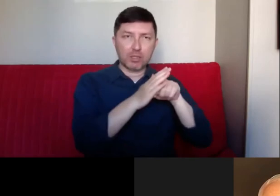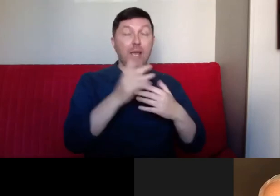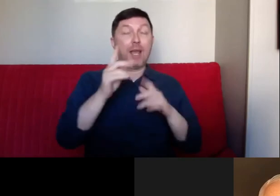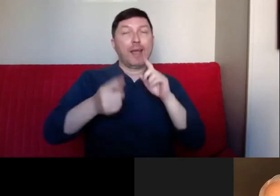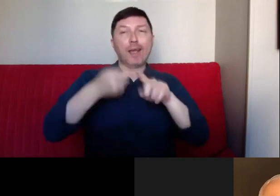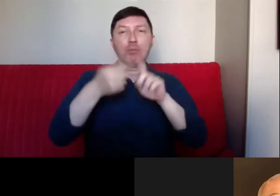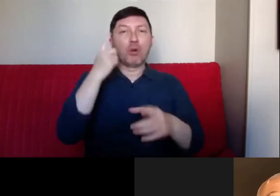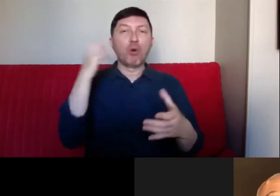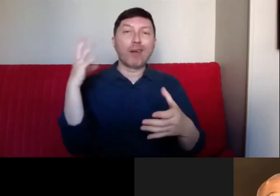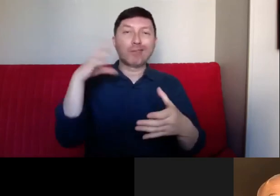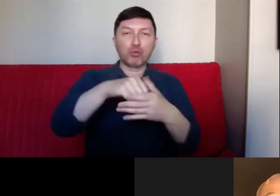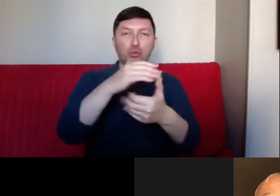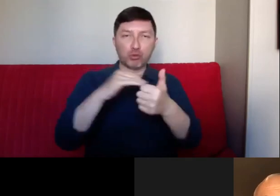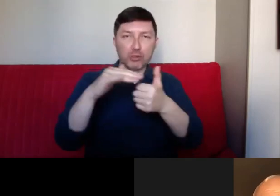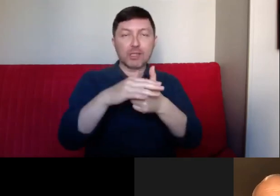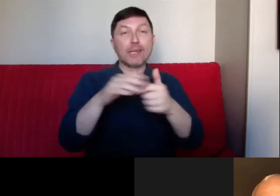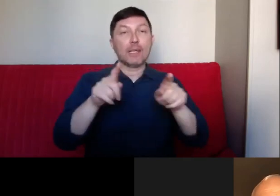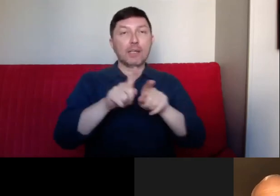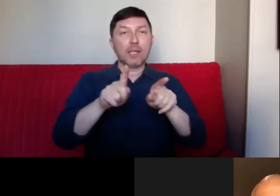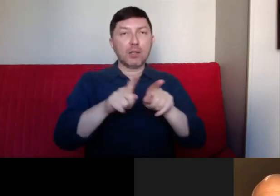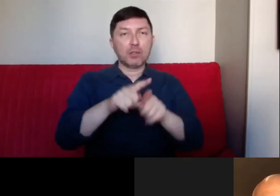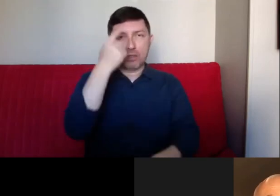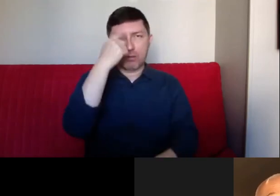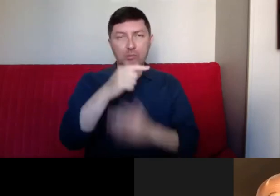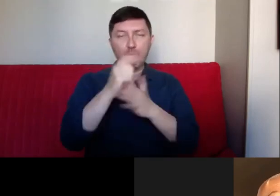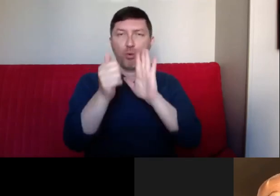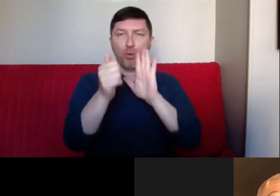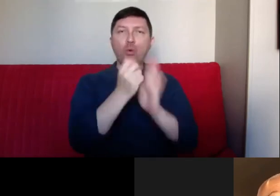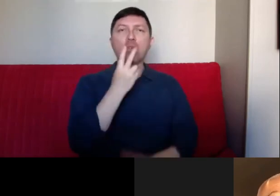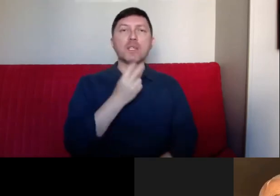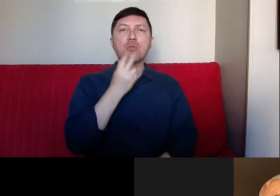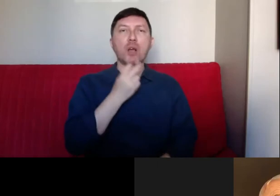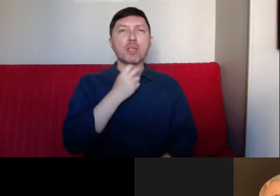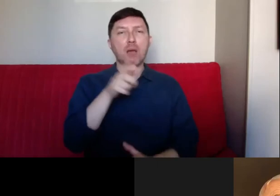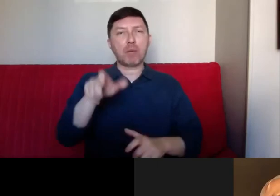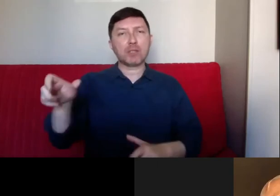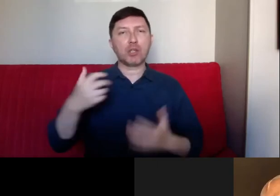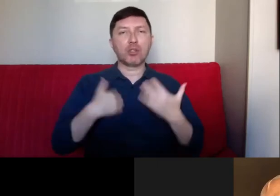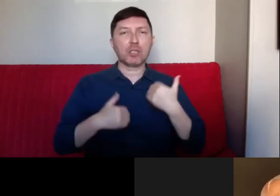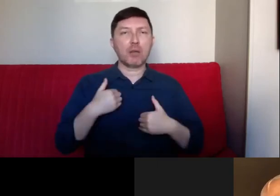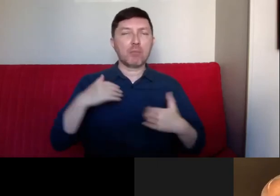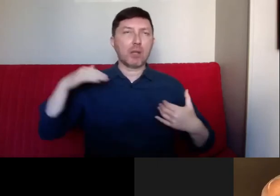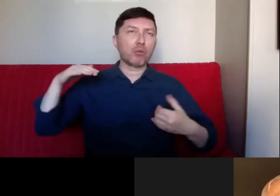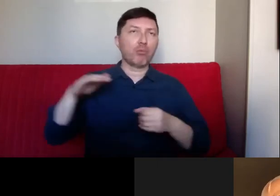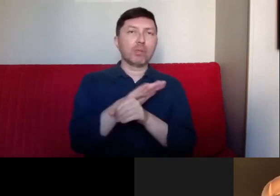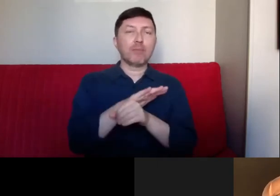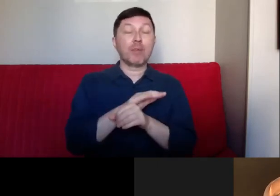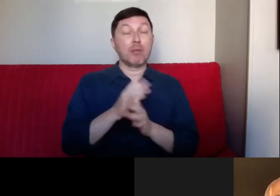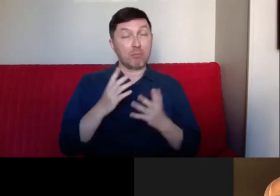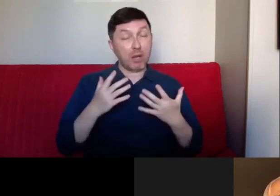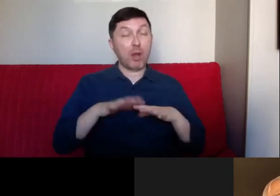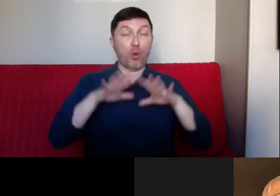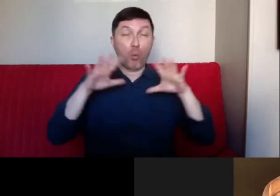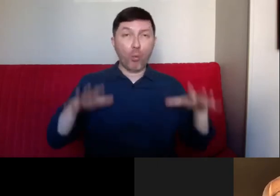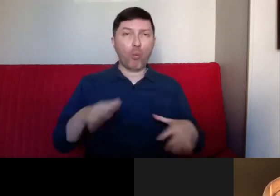la société et la pleine citoyenneté des personnes handicapées. Il y a un gros travail à faire. La